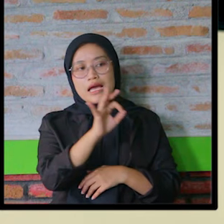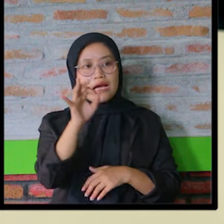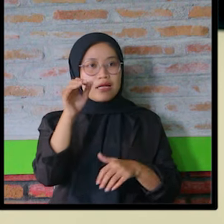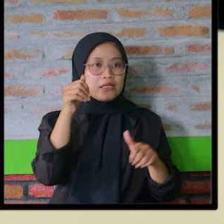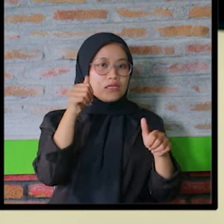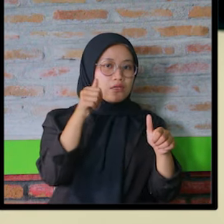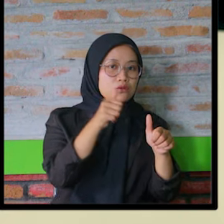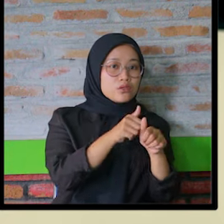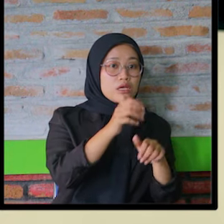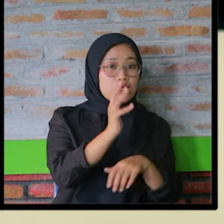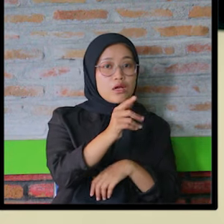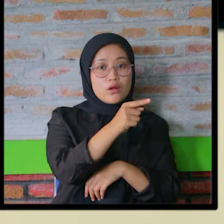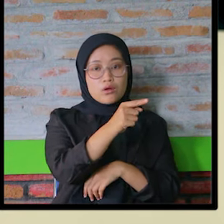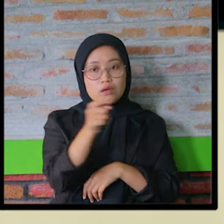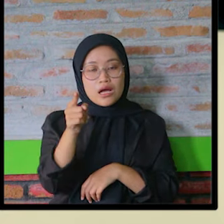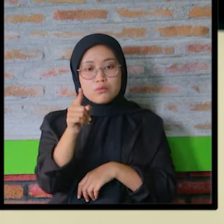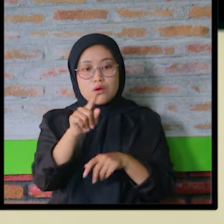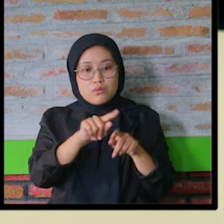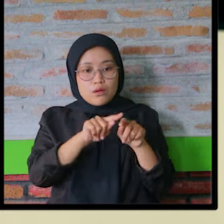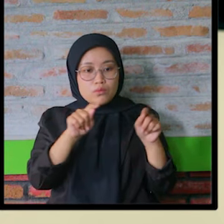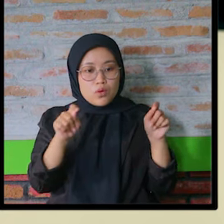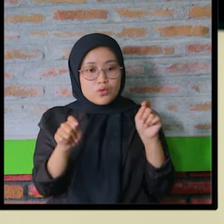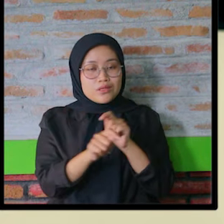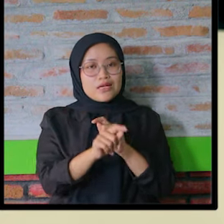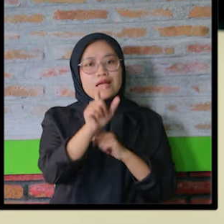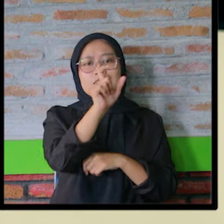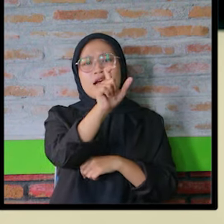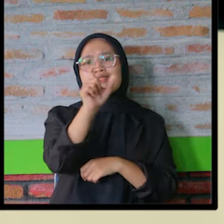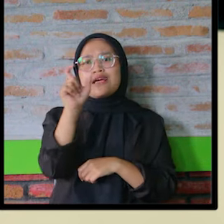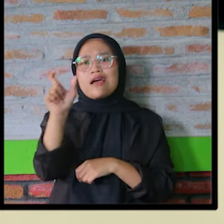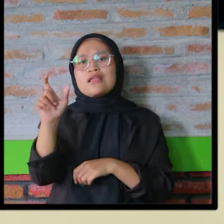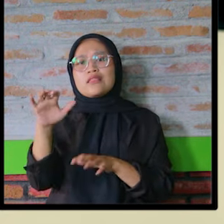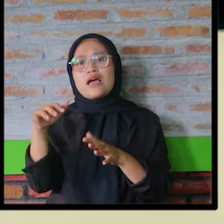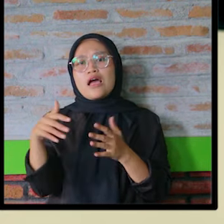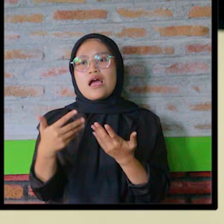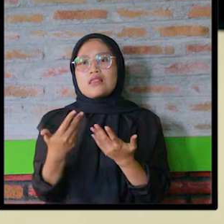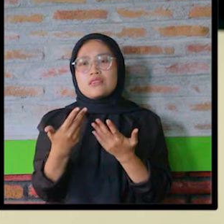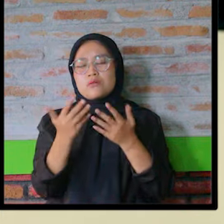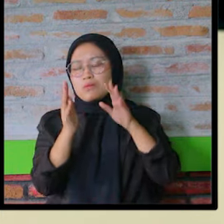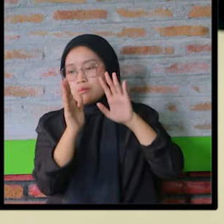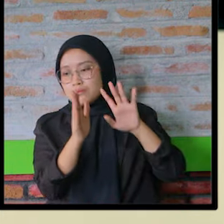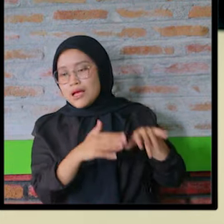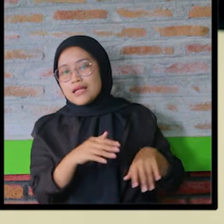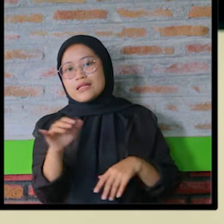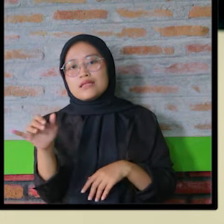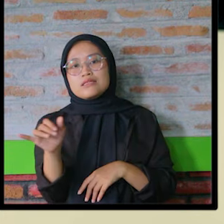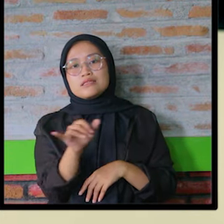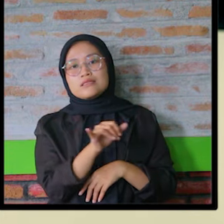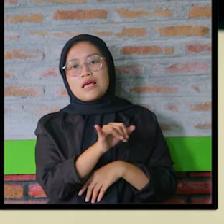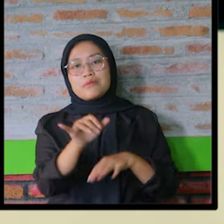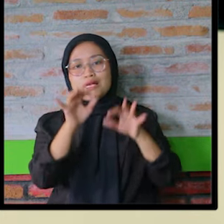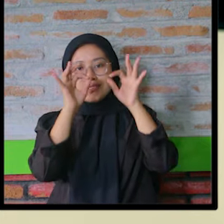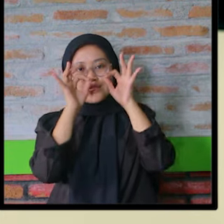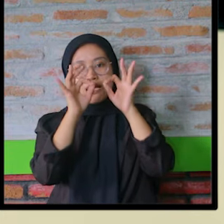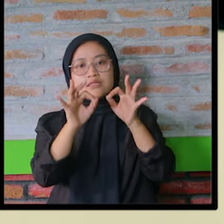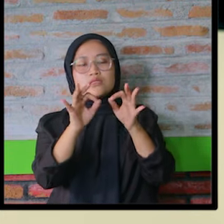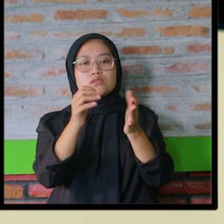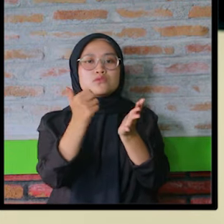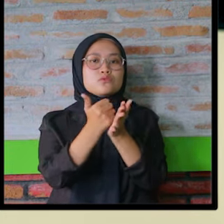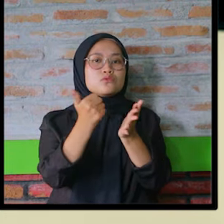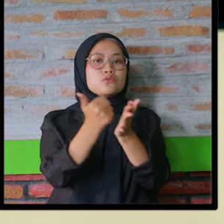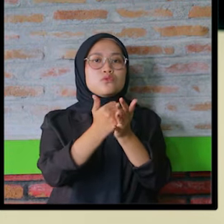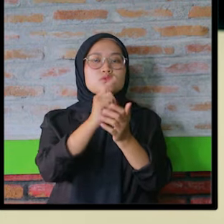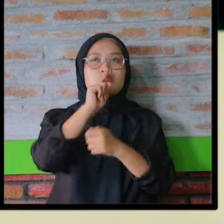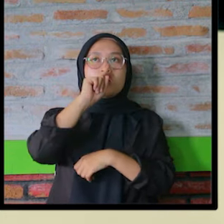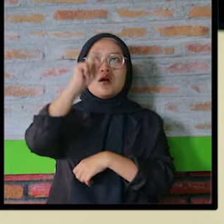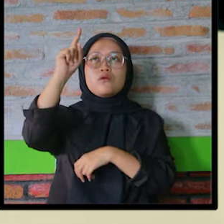kamu memutar balikkan kata-kata atau berpaling enggan menjadi saksi misalnya Sesungguhnya Allah Maha teliti